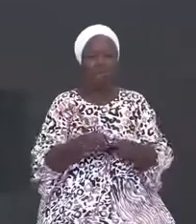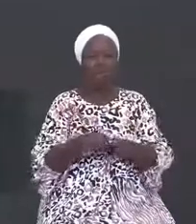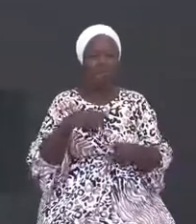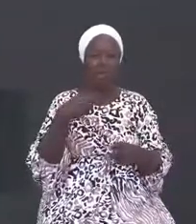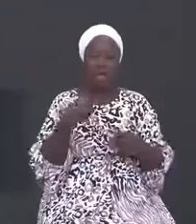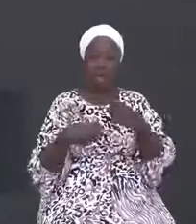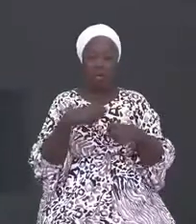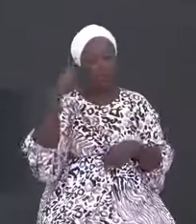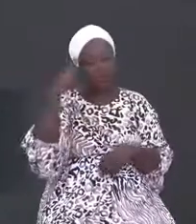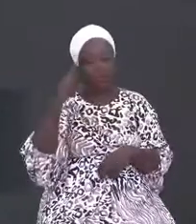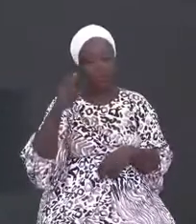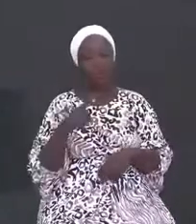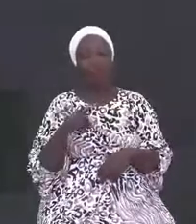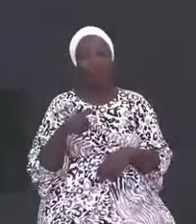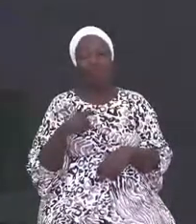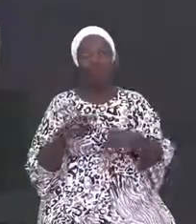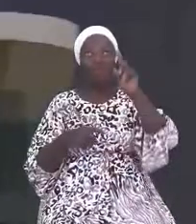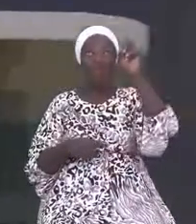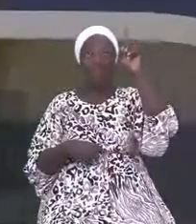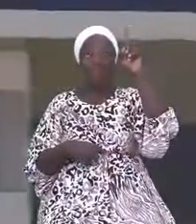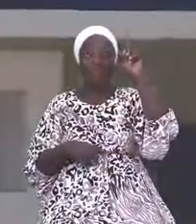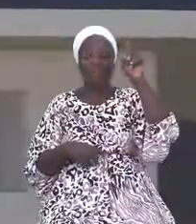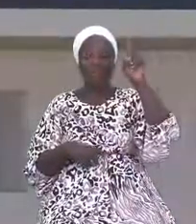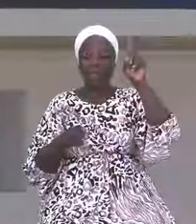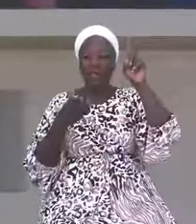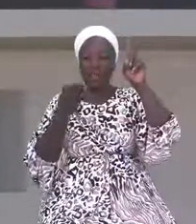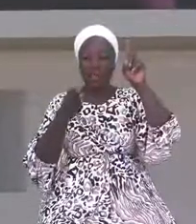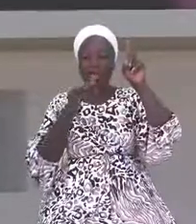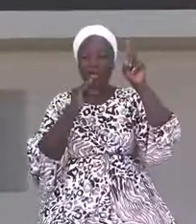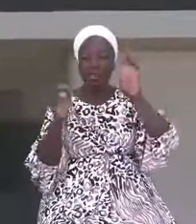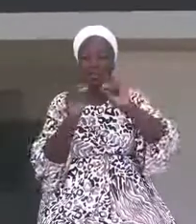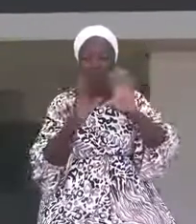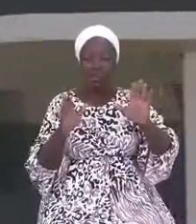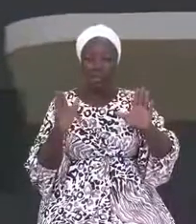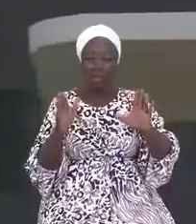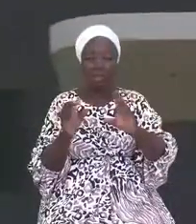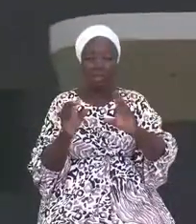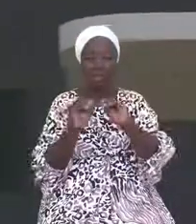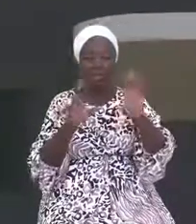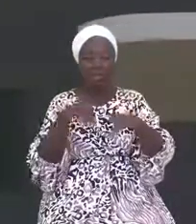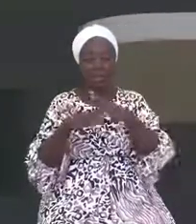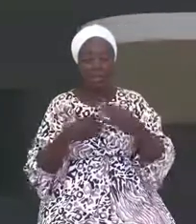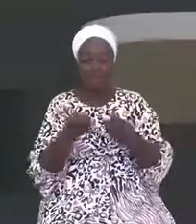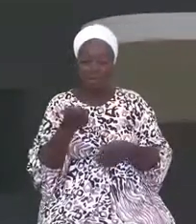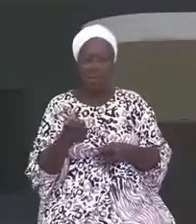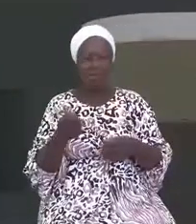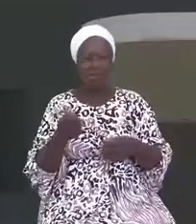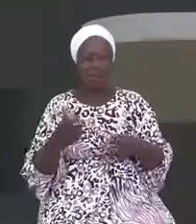Ça, c'est vrai, c'est vrai. Il n'y a rien, rien dans ma petite vie.